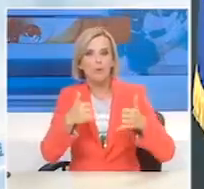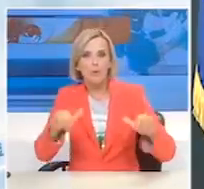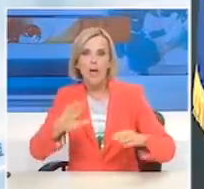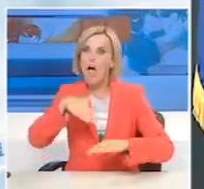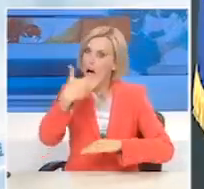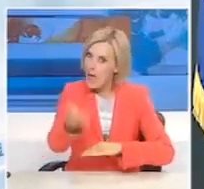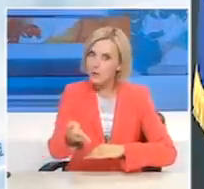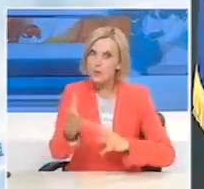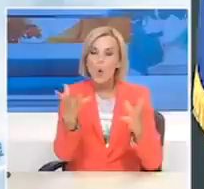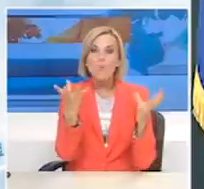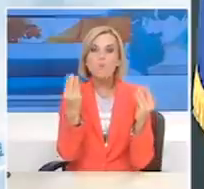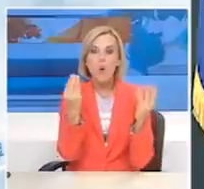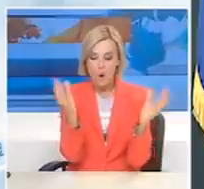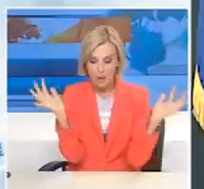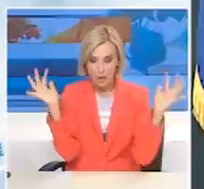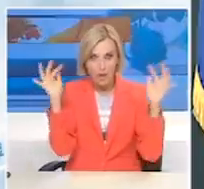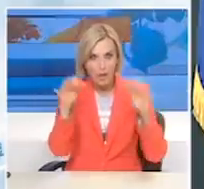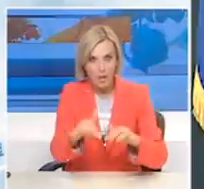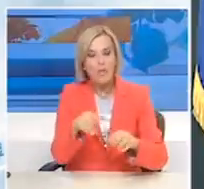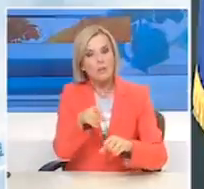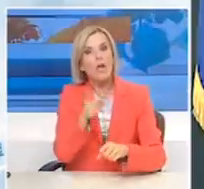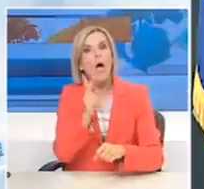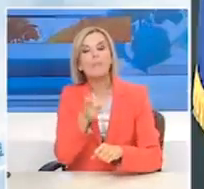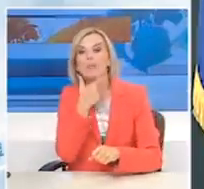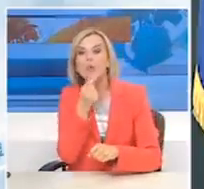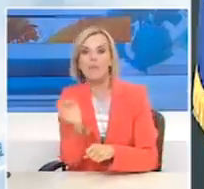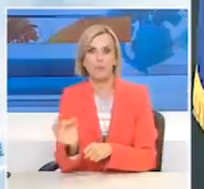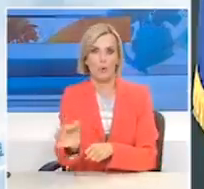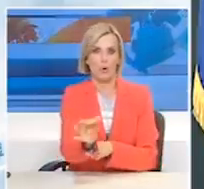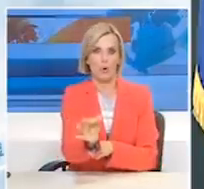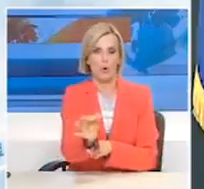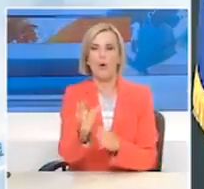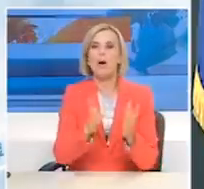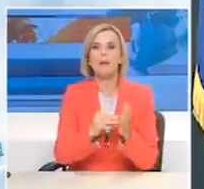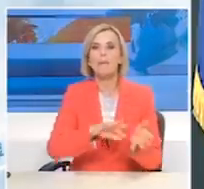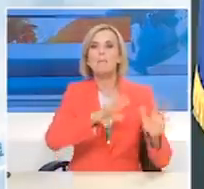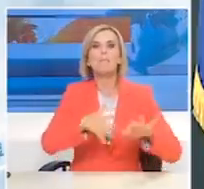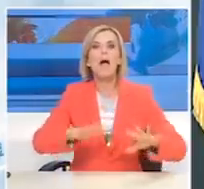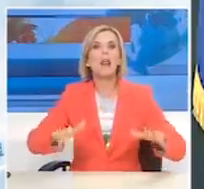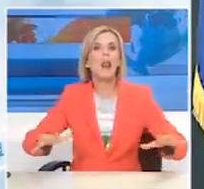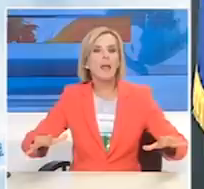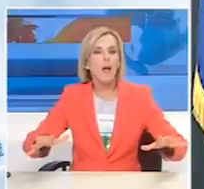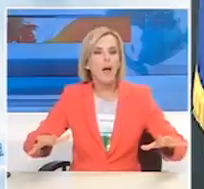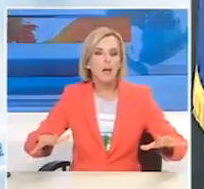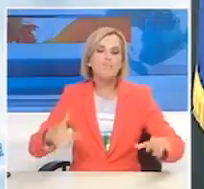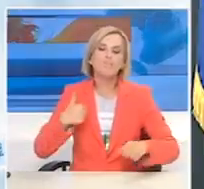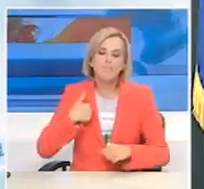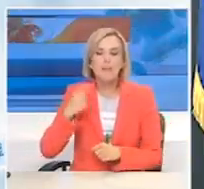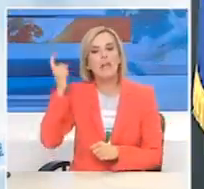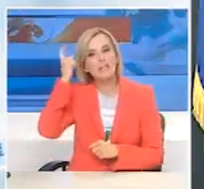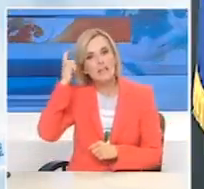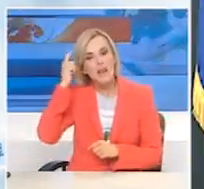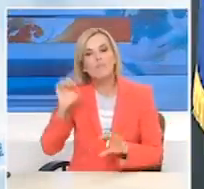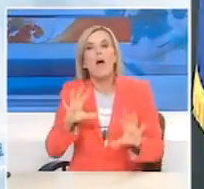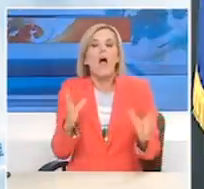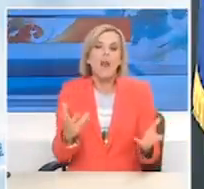ανοιχτούς. Οι λαοθάλασσες του Σαββατοκύριακου δείχνουν την ανάγκη μιας κοινωνικής επαφής, την οποία κατανοούμε. αλλά